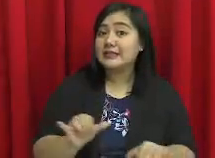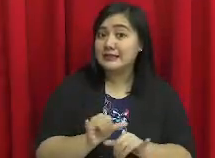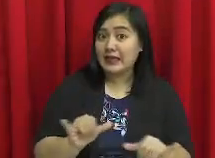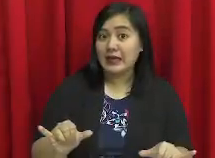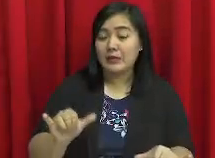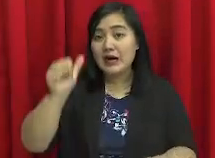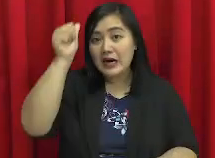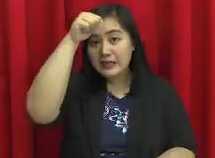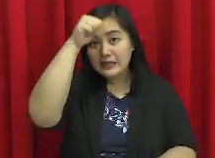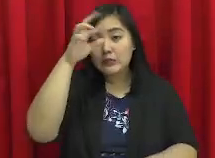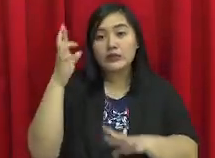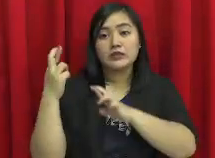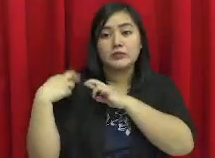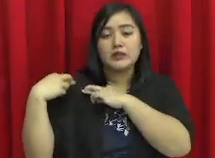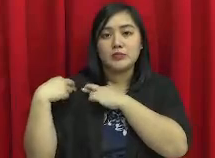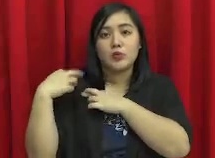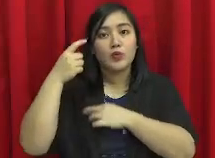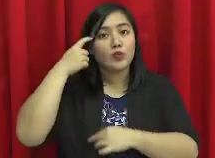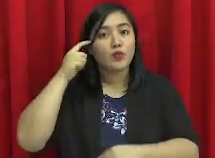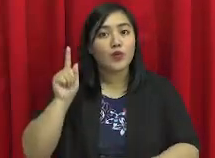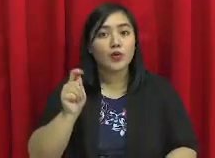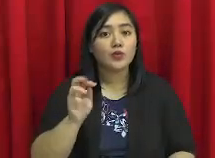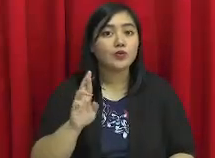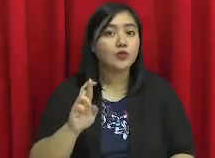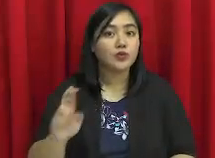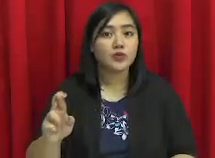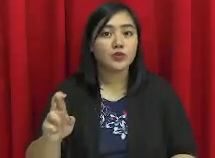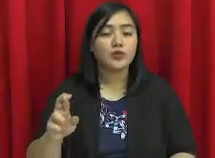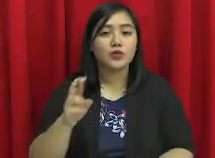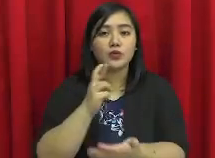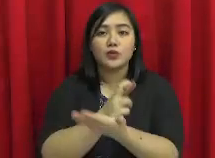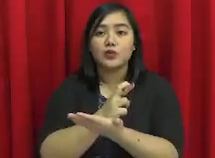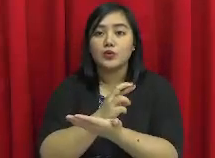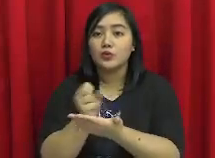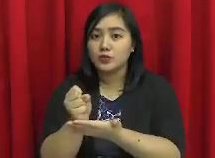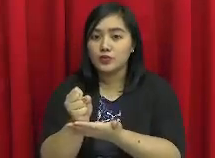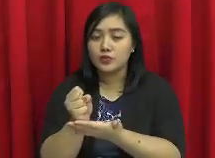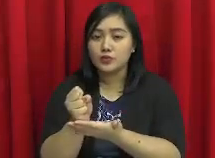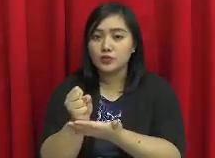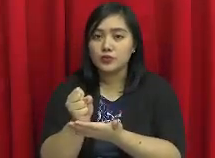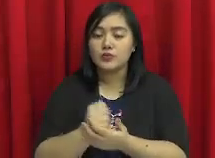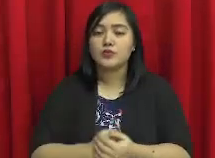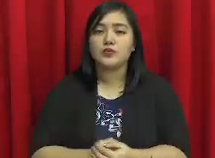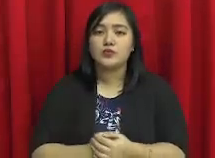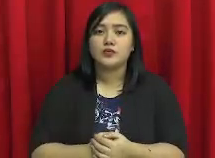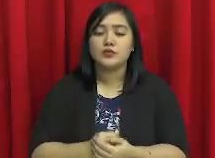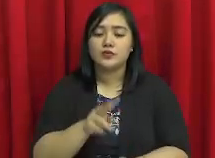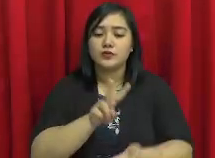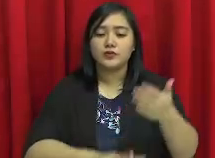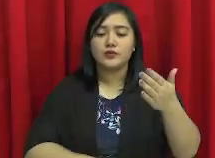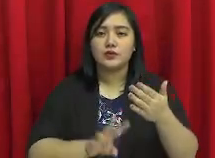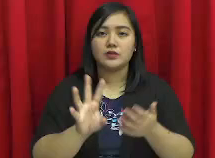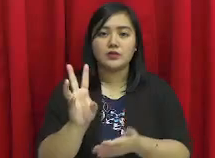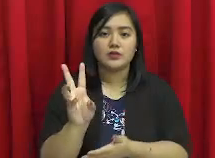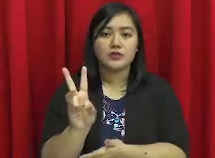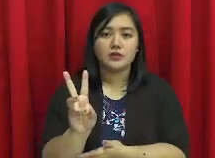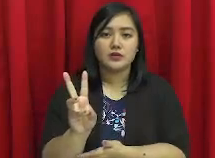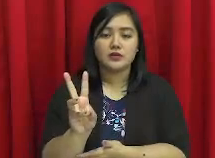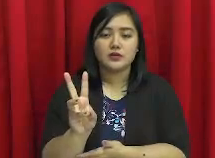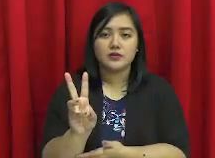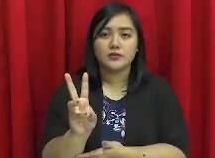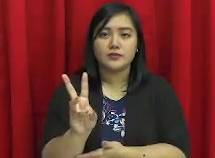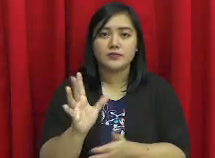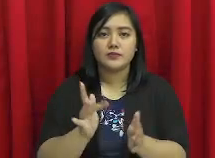relationship. Bakit? Tingnan niyo po doon sa verse number 6 yung pinag-uusapan po natin. Yan yung sinasabi ko po sa